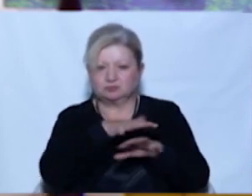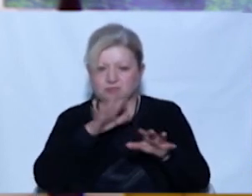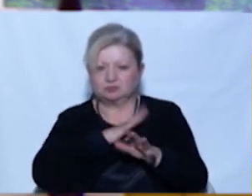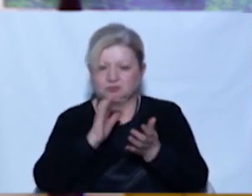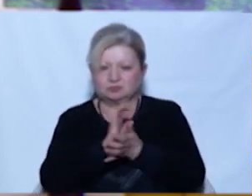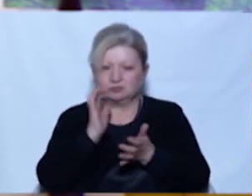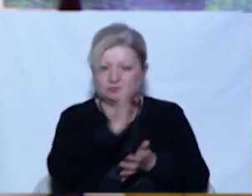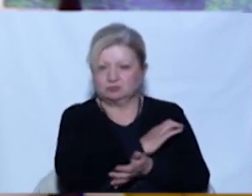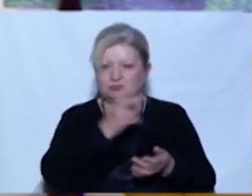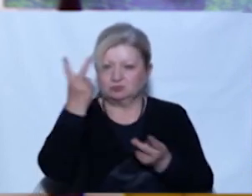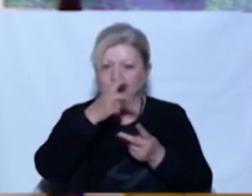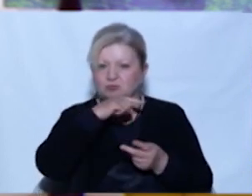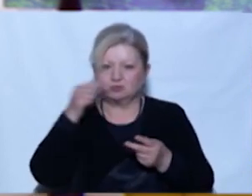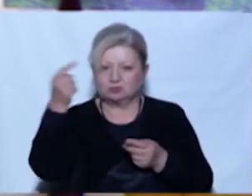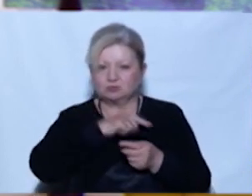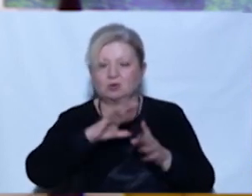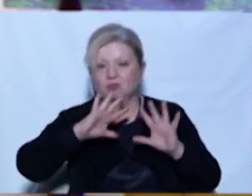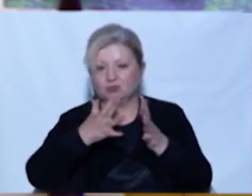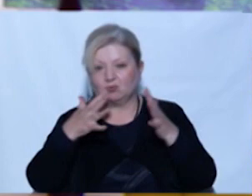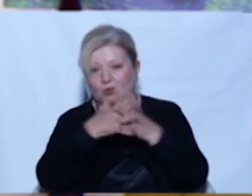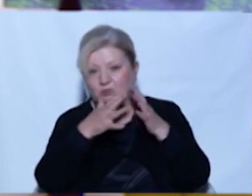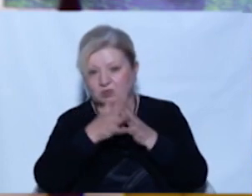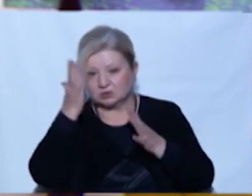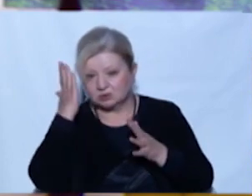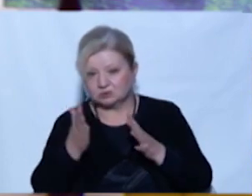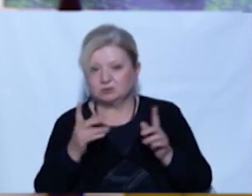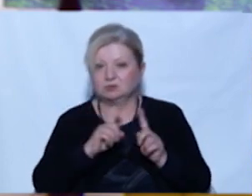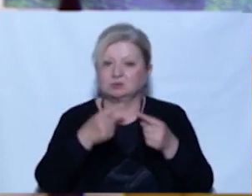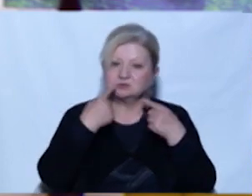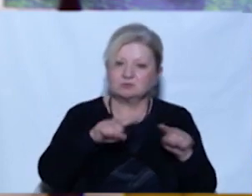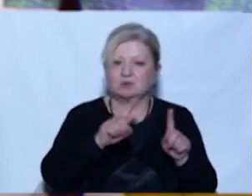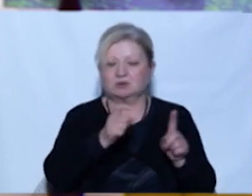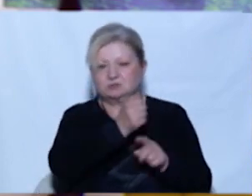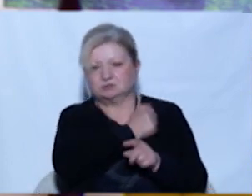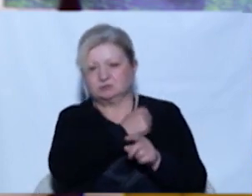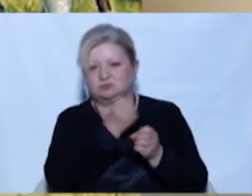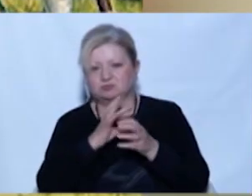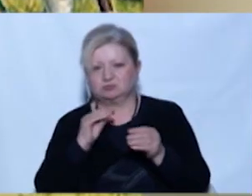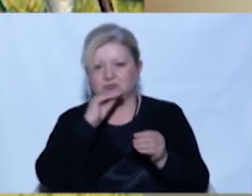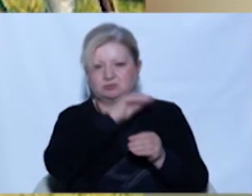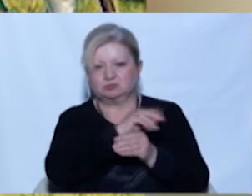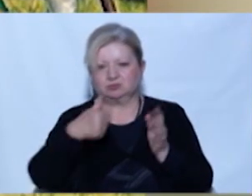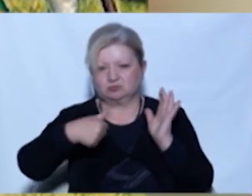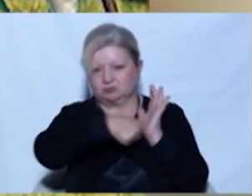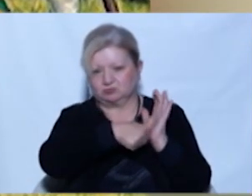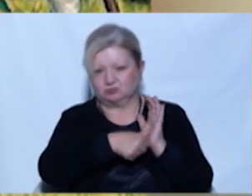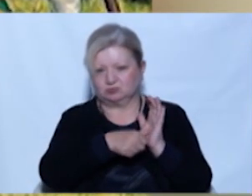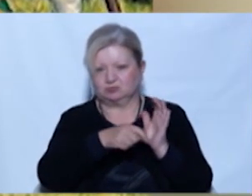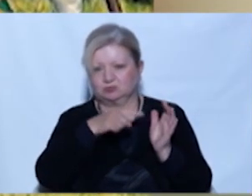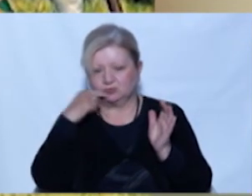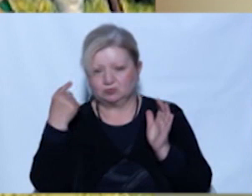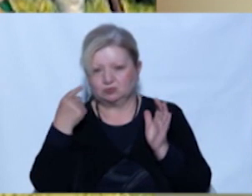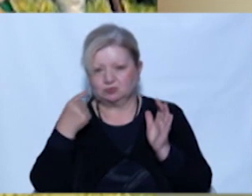4 ზარბაზნით და ომის შემთხვევაში სხვა ჯარის სხვა ნაწილებითაც უნდა დახმარებოდა